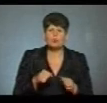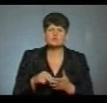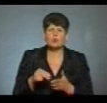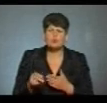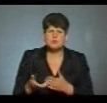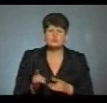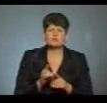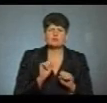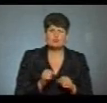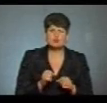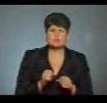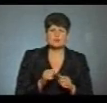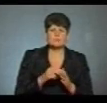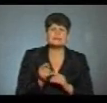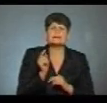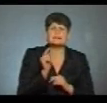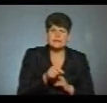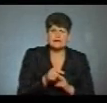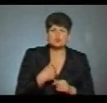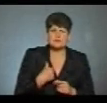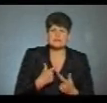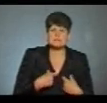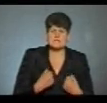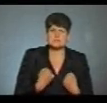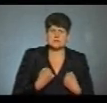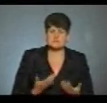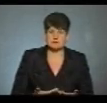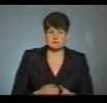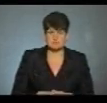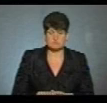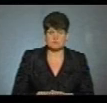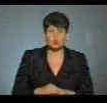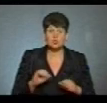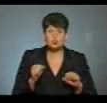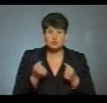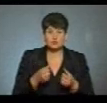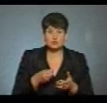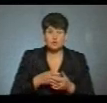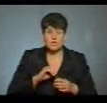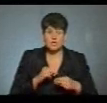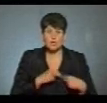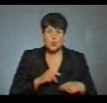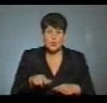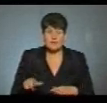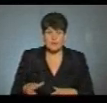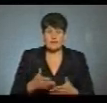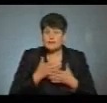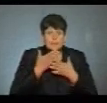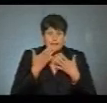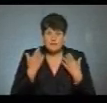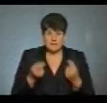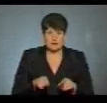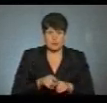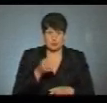купити, чи що можна дістати таке, щоб я себе захистив. Ну, друзі, дорогі колеги, ну не існує таких препаратів.